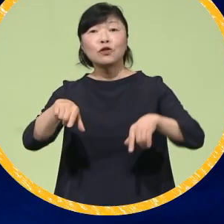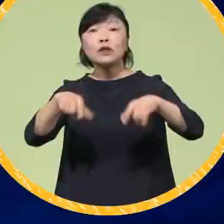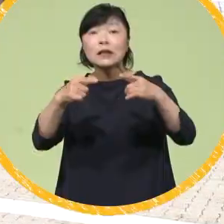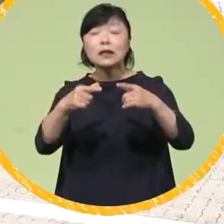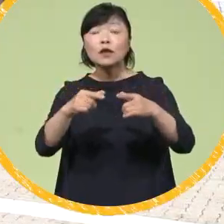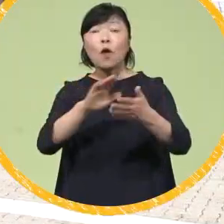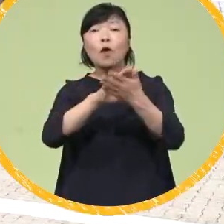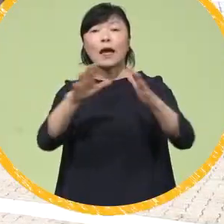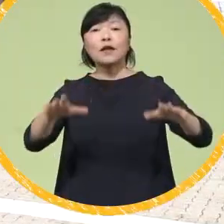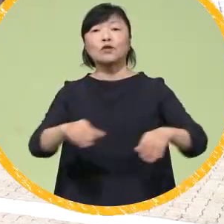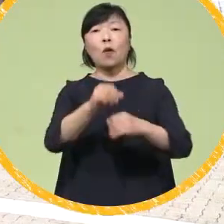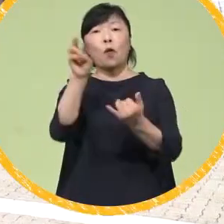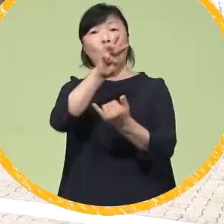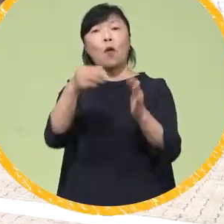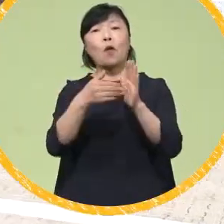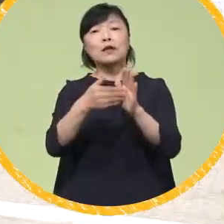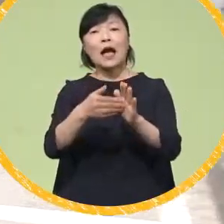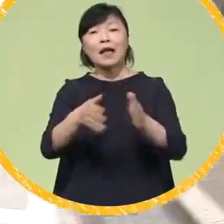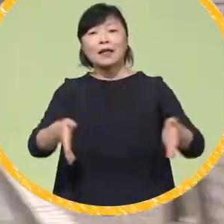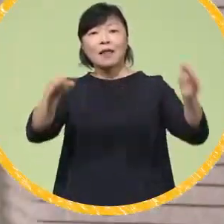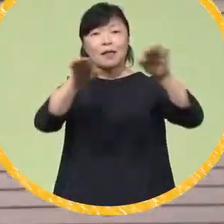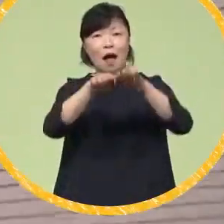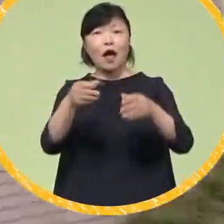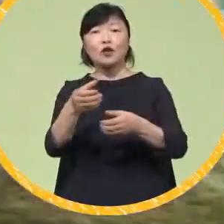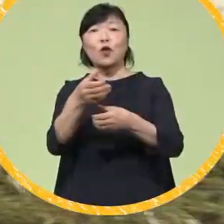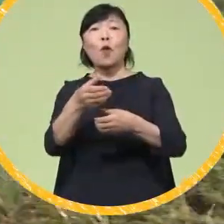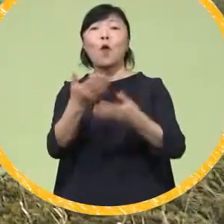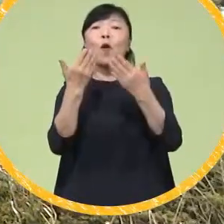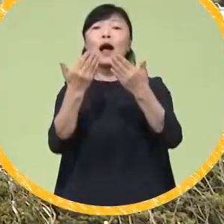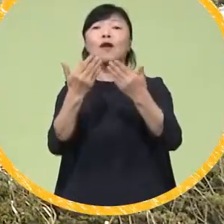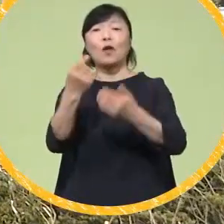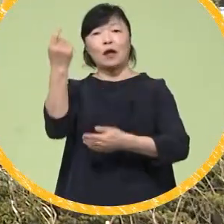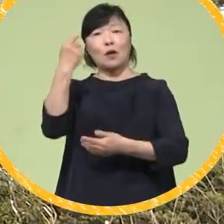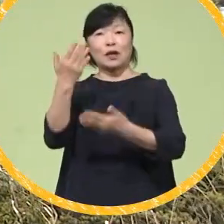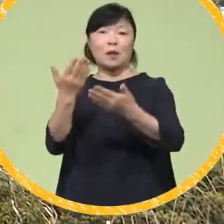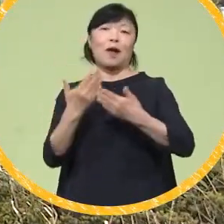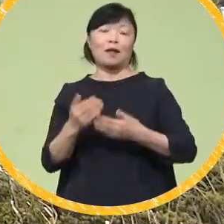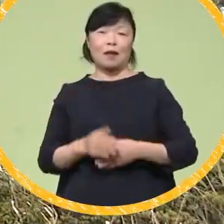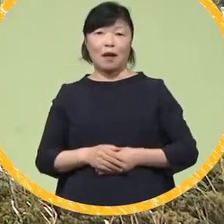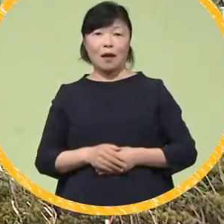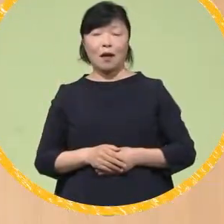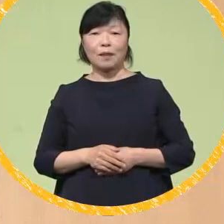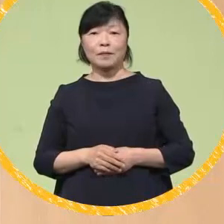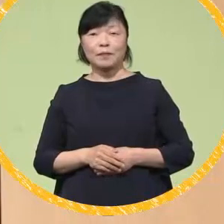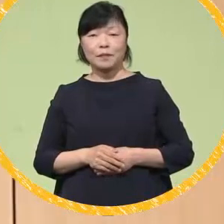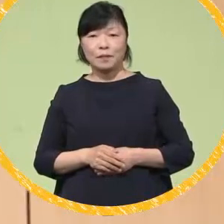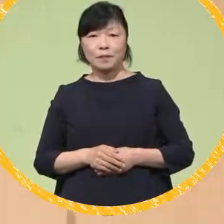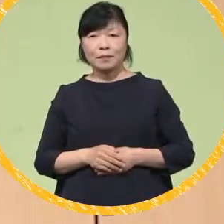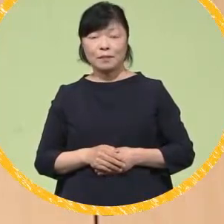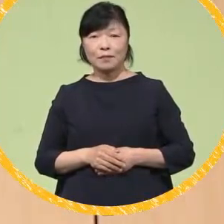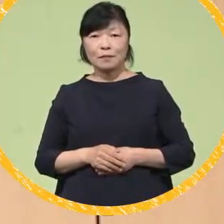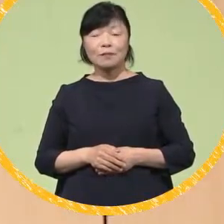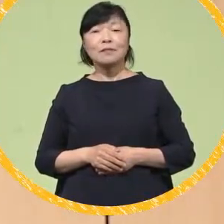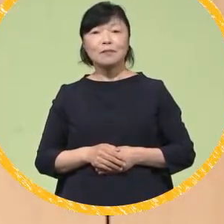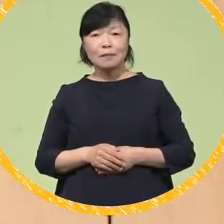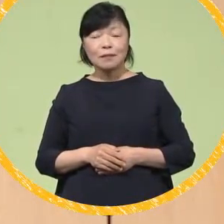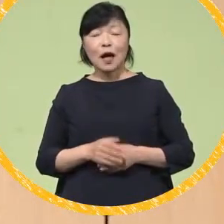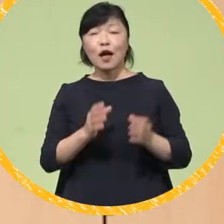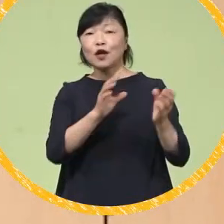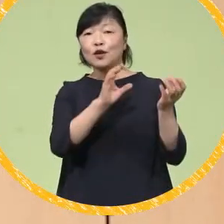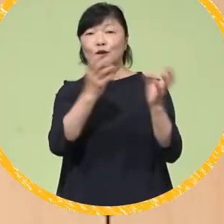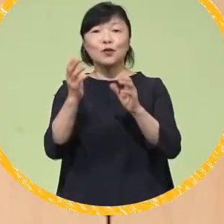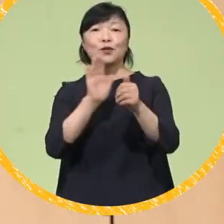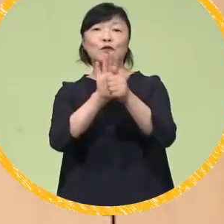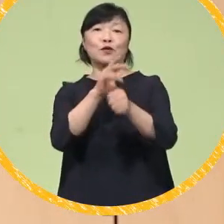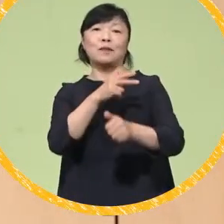ある県総合防災センター消防学校で教えていただきました。消防学校の救急救命